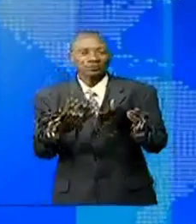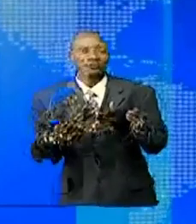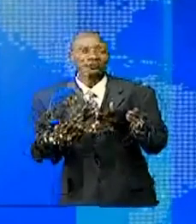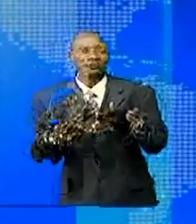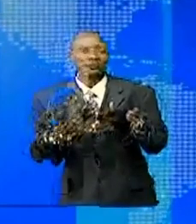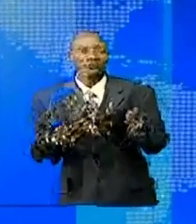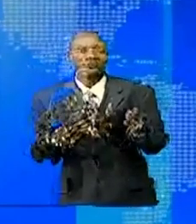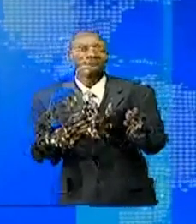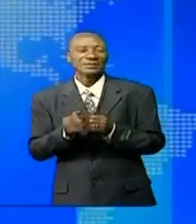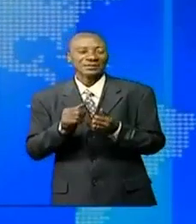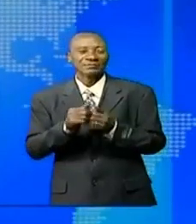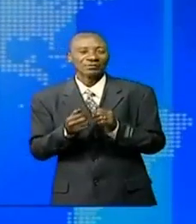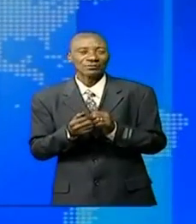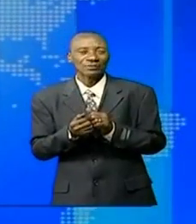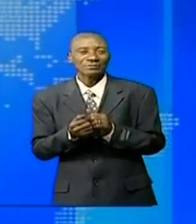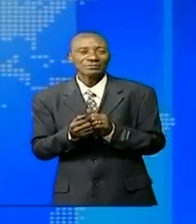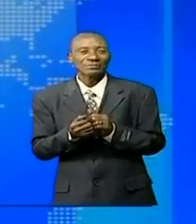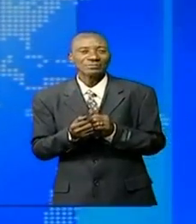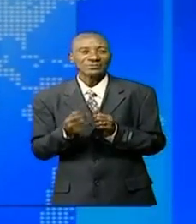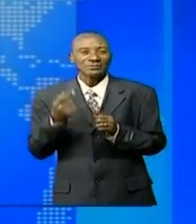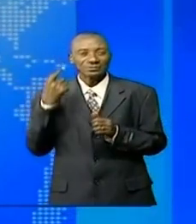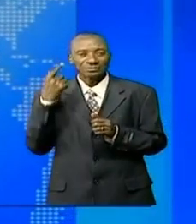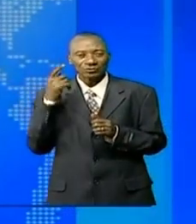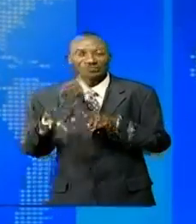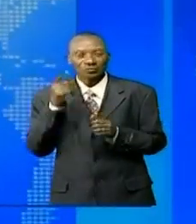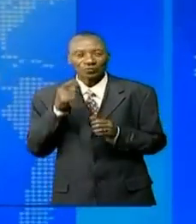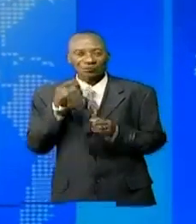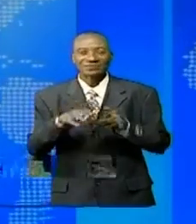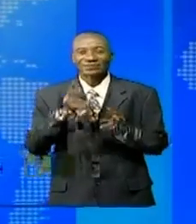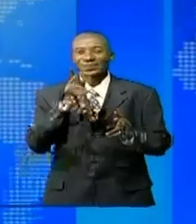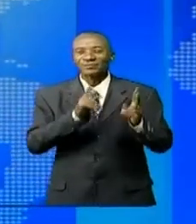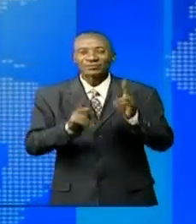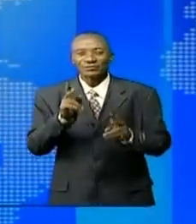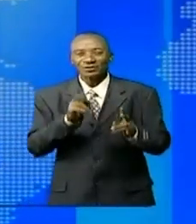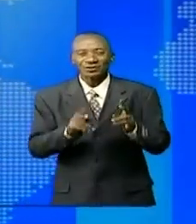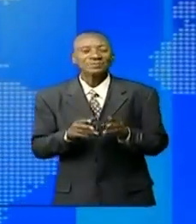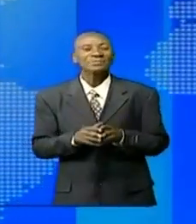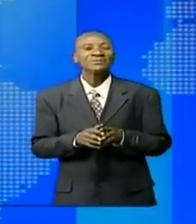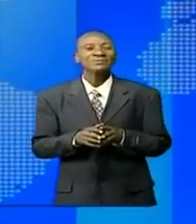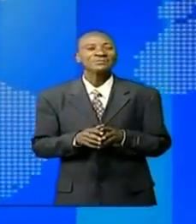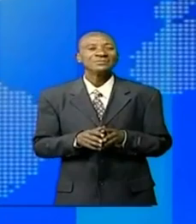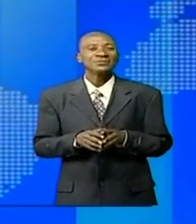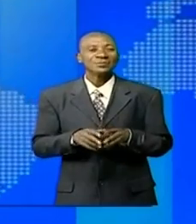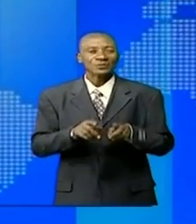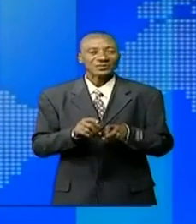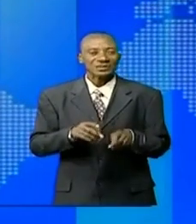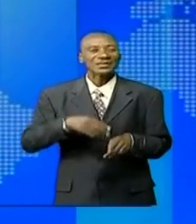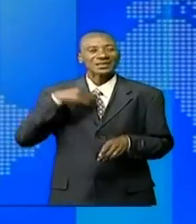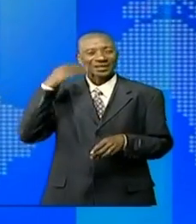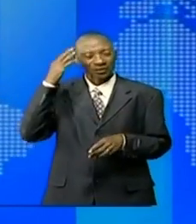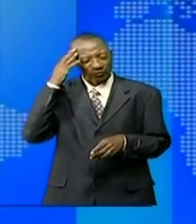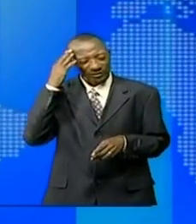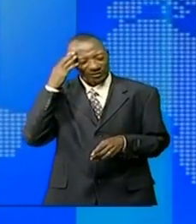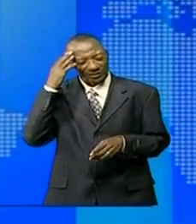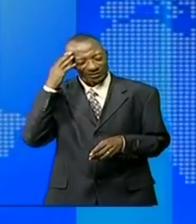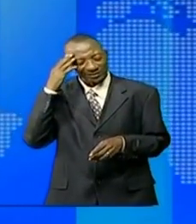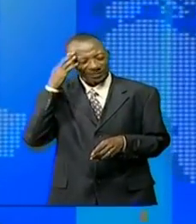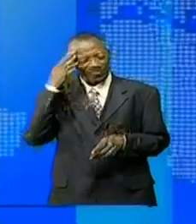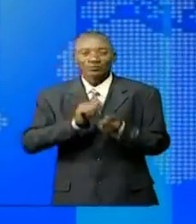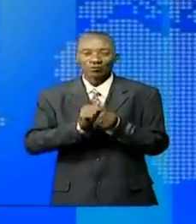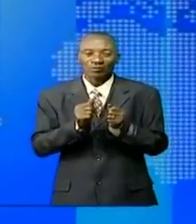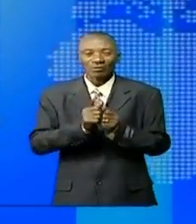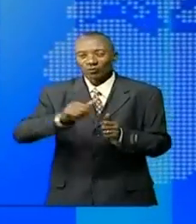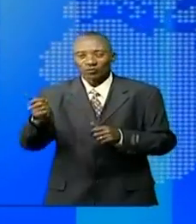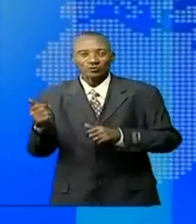la vente sur les artères publiques et la recrudescence des inciviques dits Kuna, comme le montre ce reportage